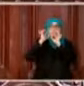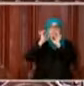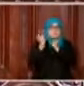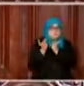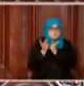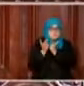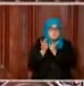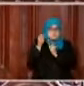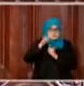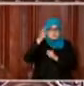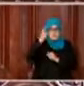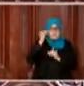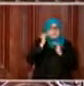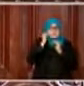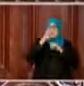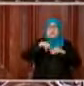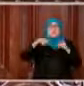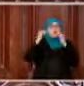وليست أقلها